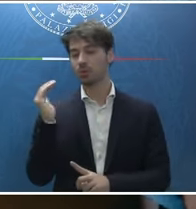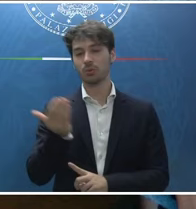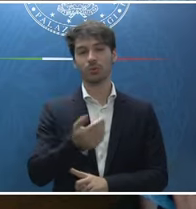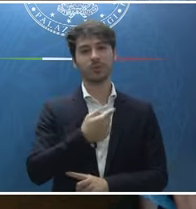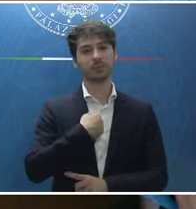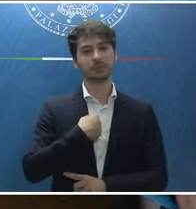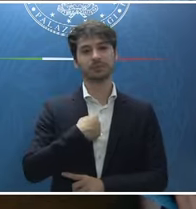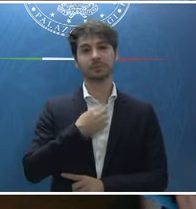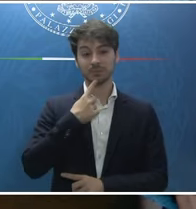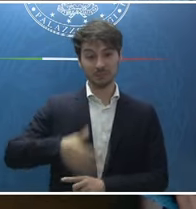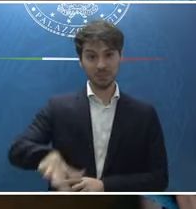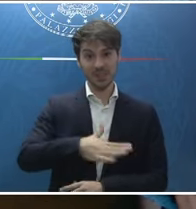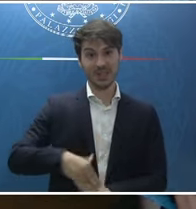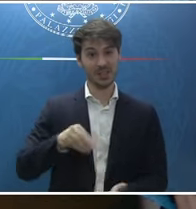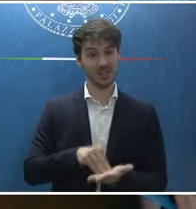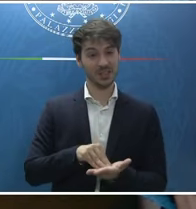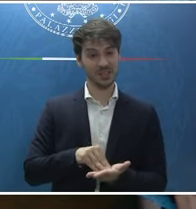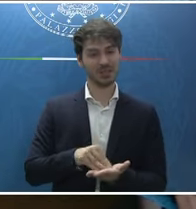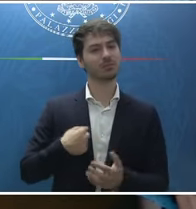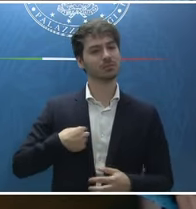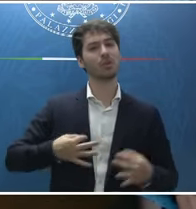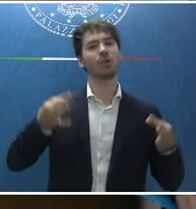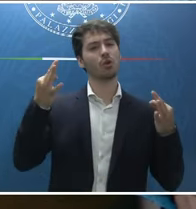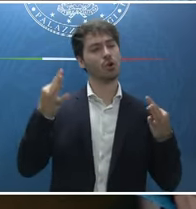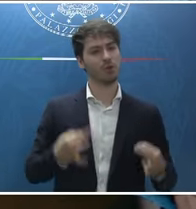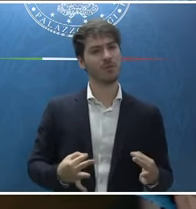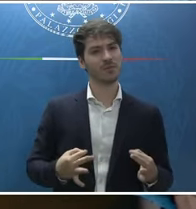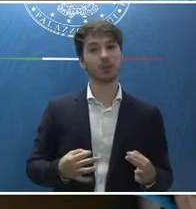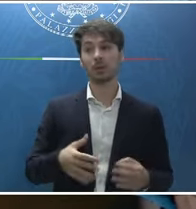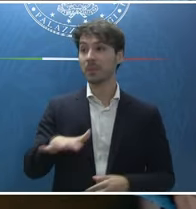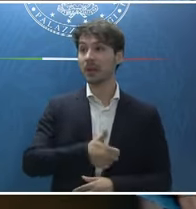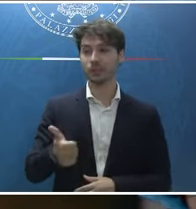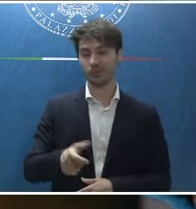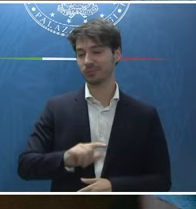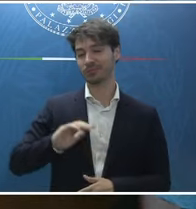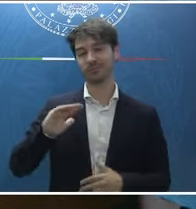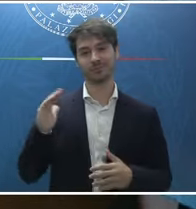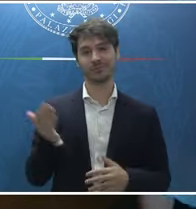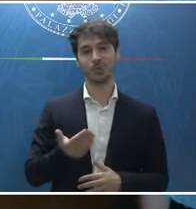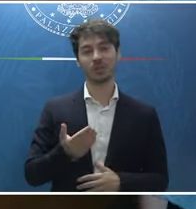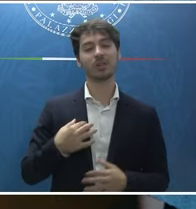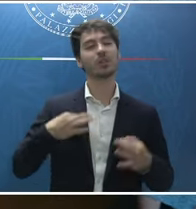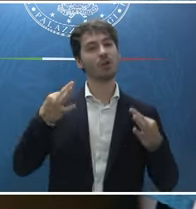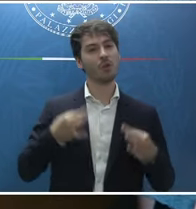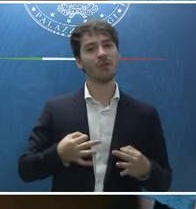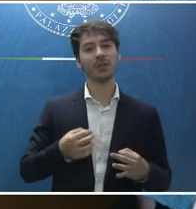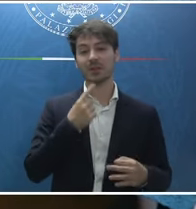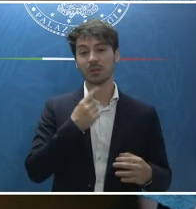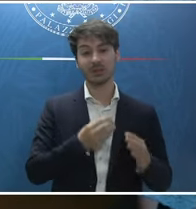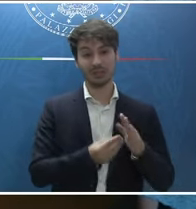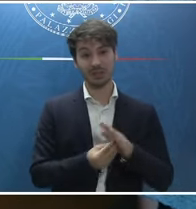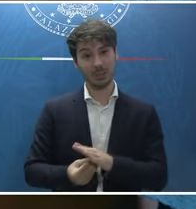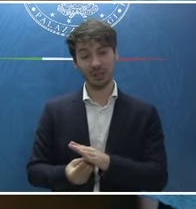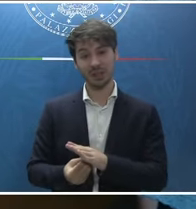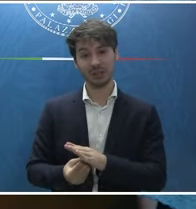in questa piazza, ma non solo in questa piazza, che in assoluto e in modo particolare per le dipendenze non c'è